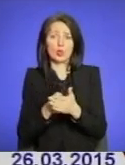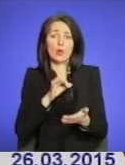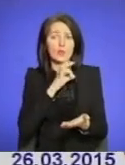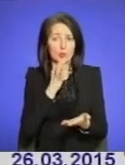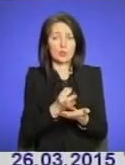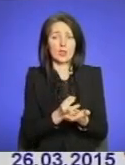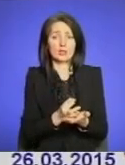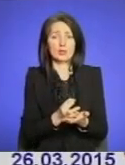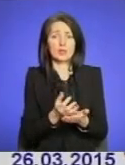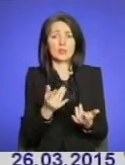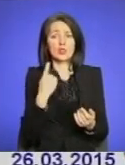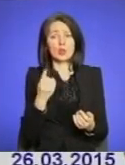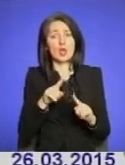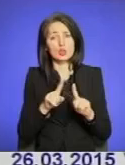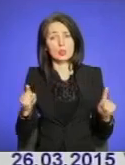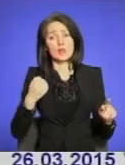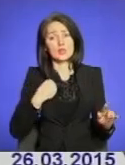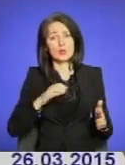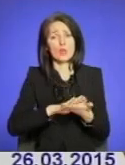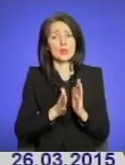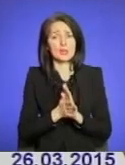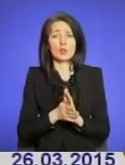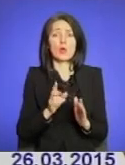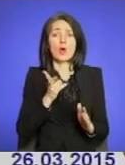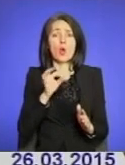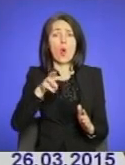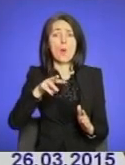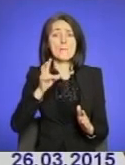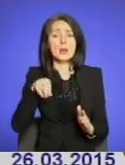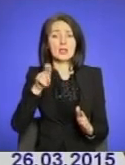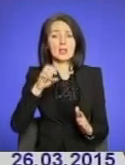відповідальності. Ще одна особливість воєнного стану – комендантська година. До 27.